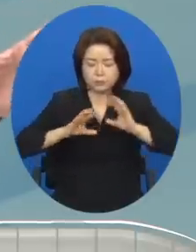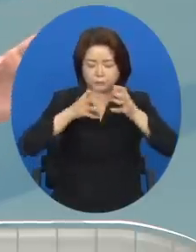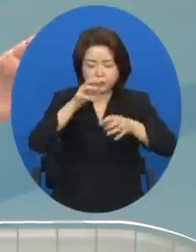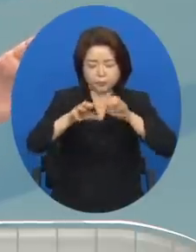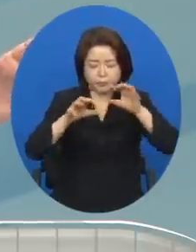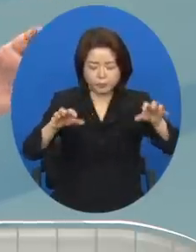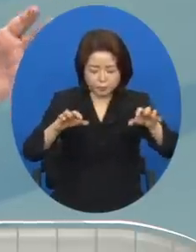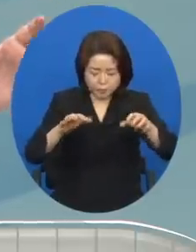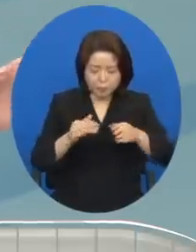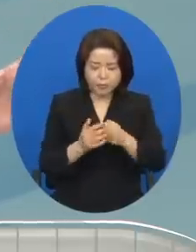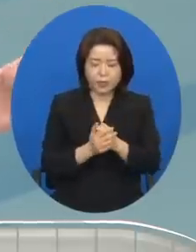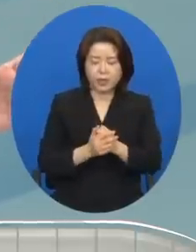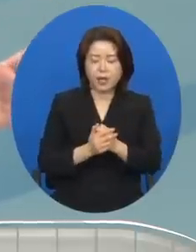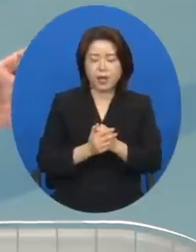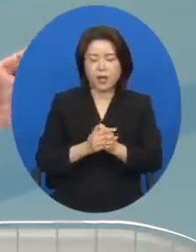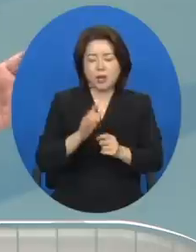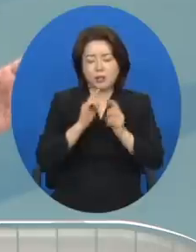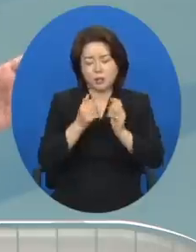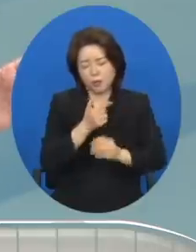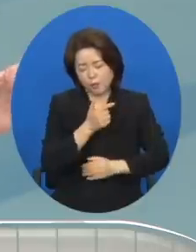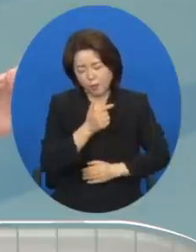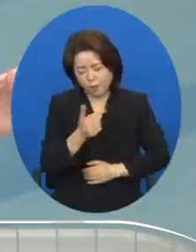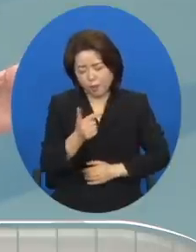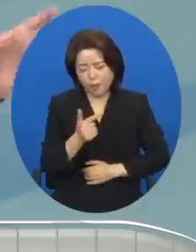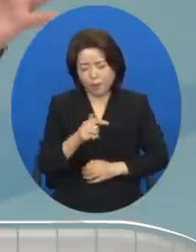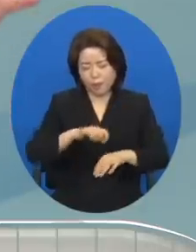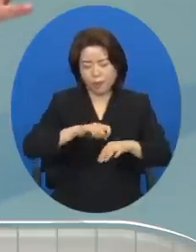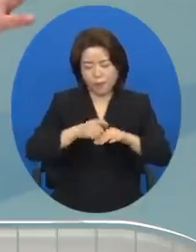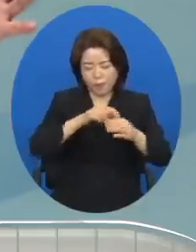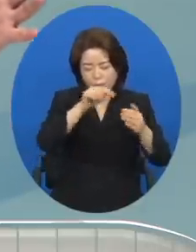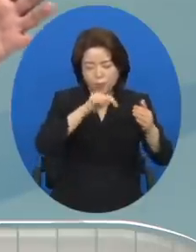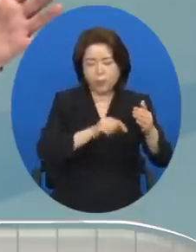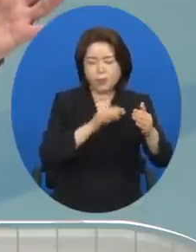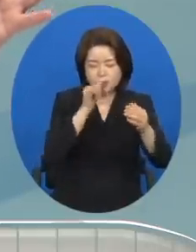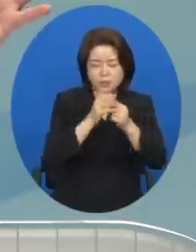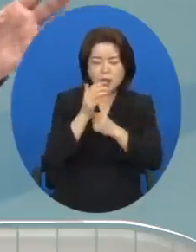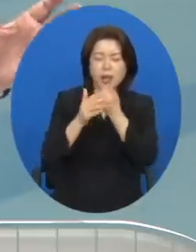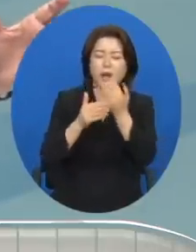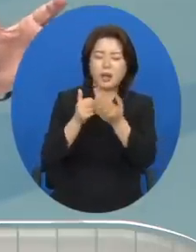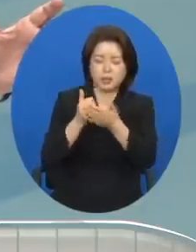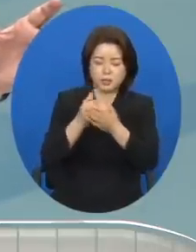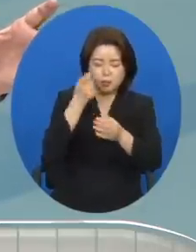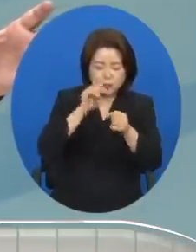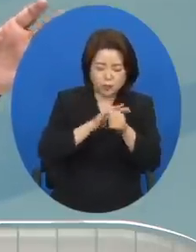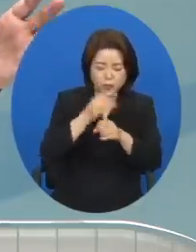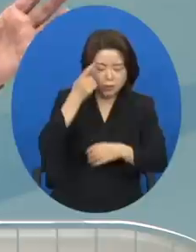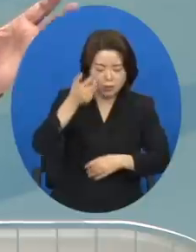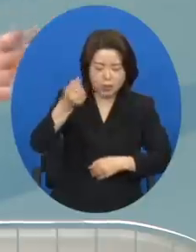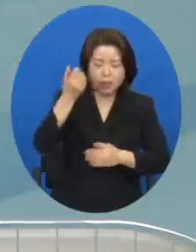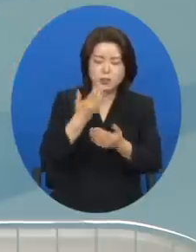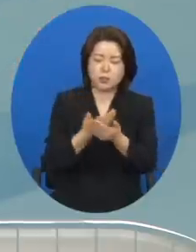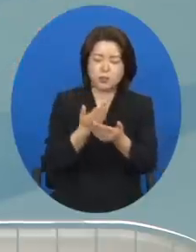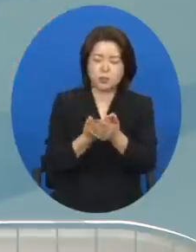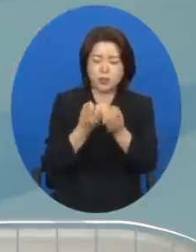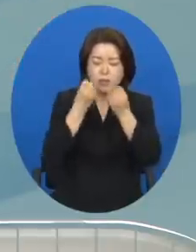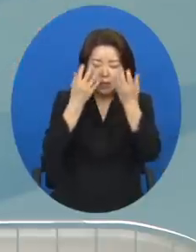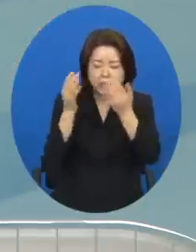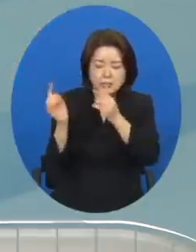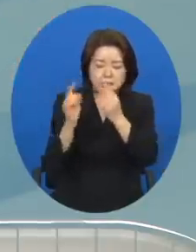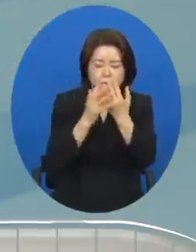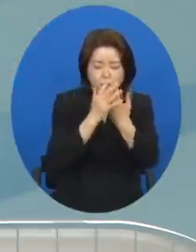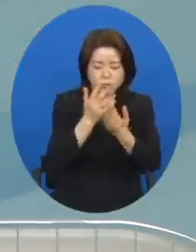열방에 말할 수 없는 재앙 중에 있지만 하나님이여 긍휼히 여겨주소서. 새 부흥을